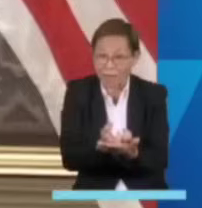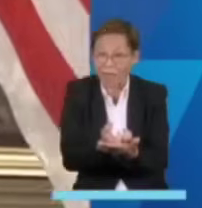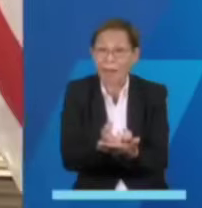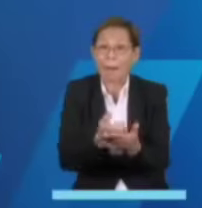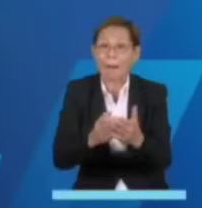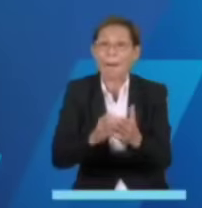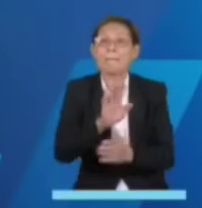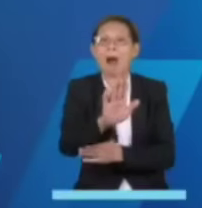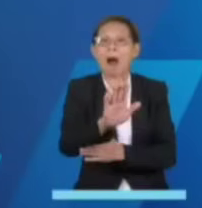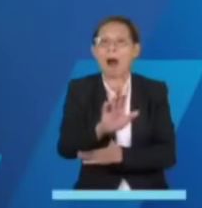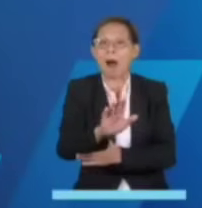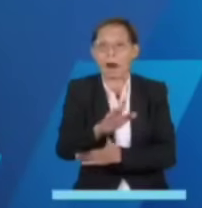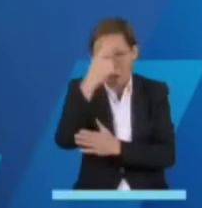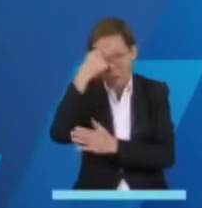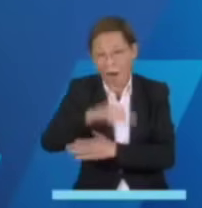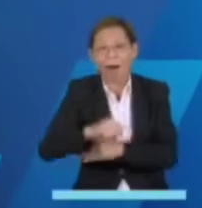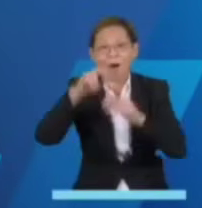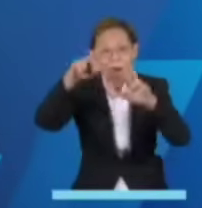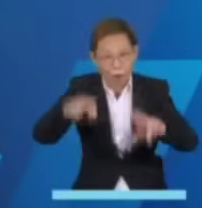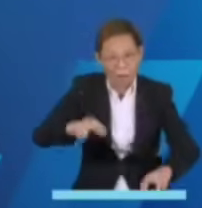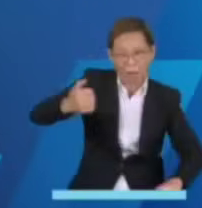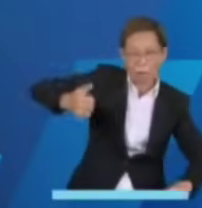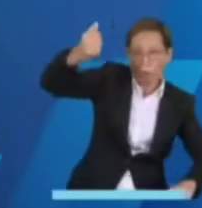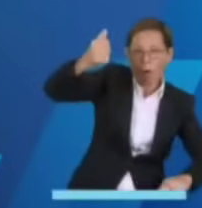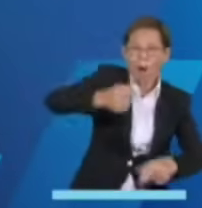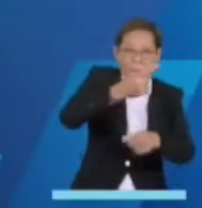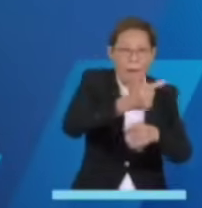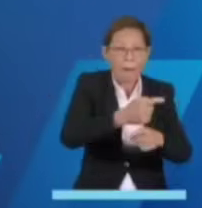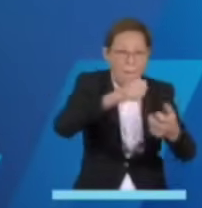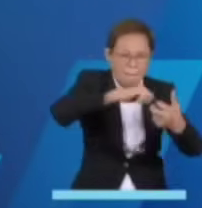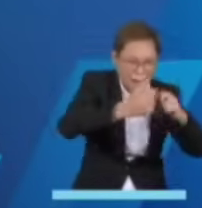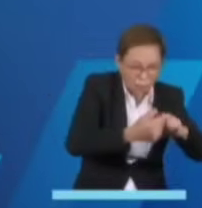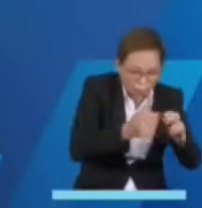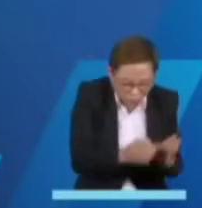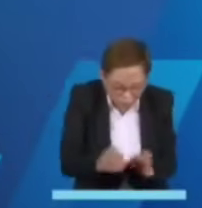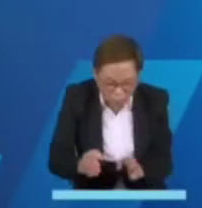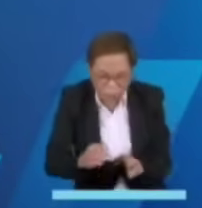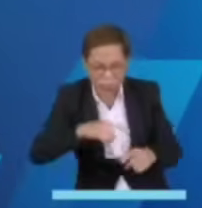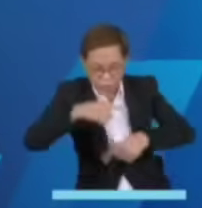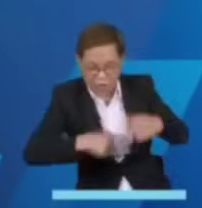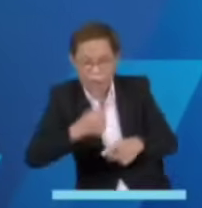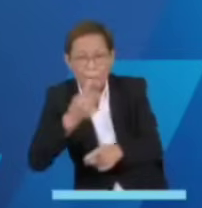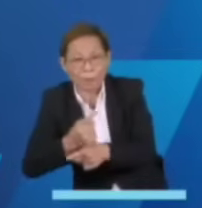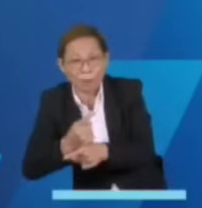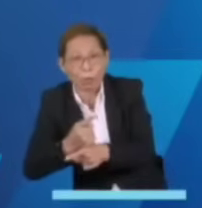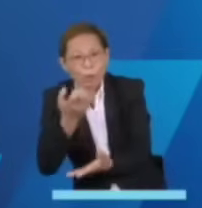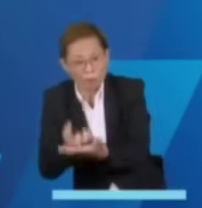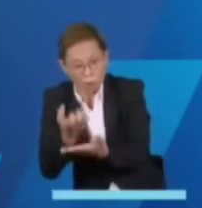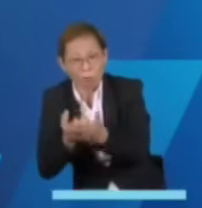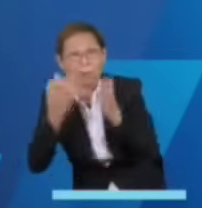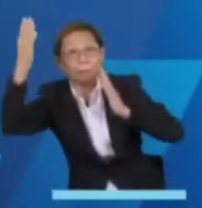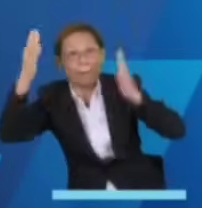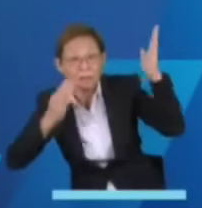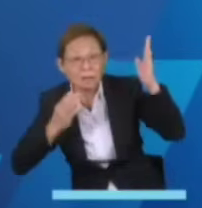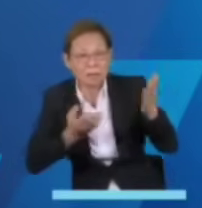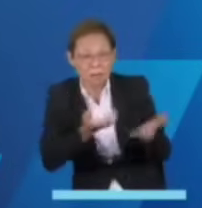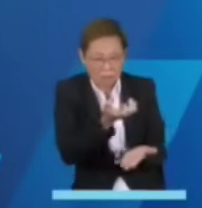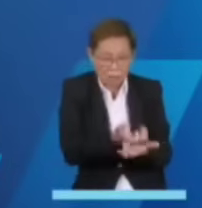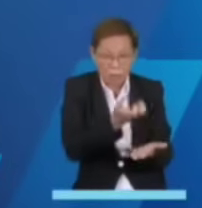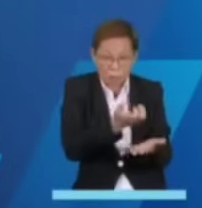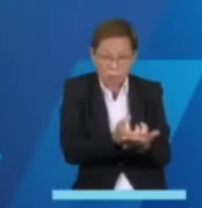rakyat sebagai landasan utama memperbetul masalah struktural ekonomi negara.